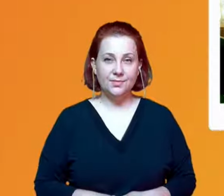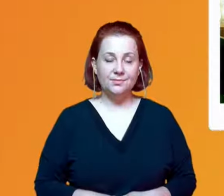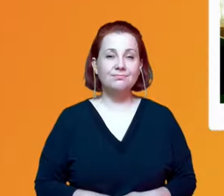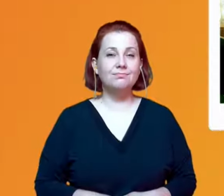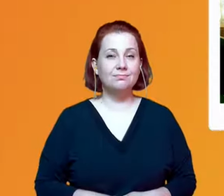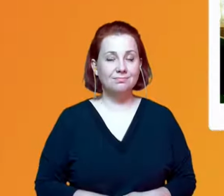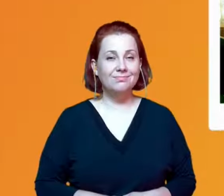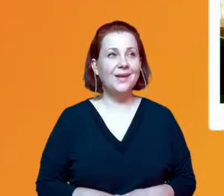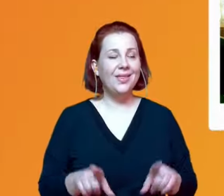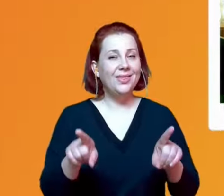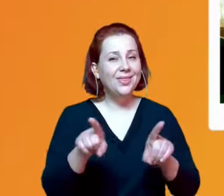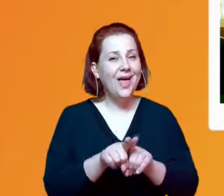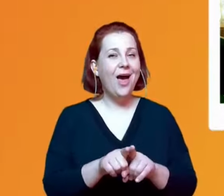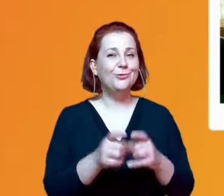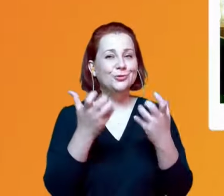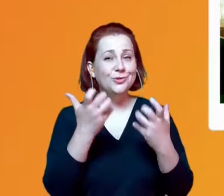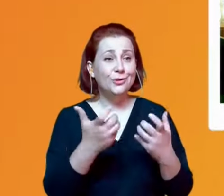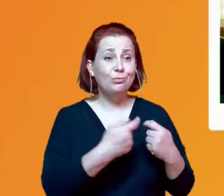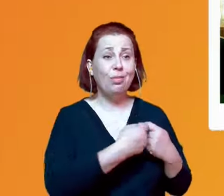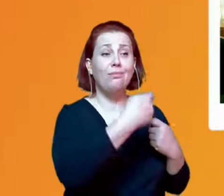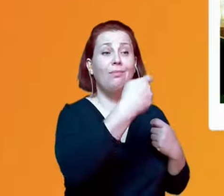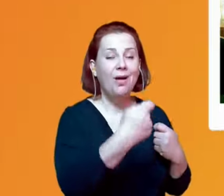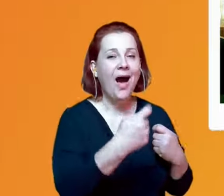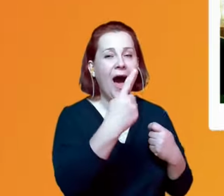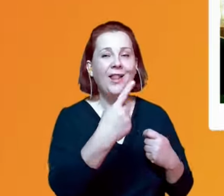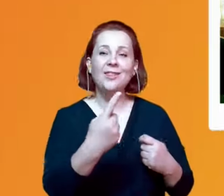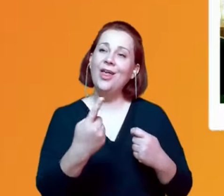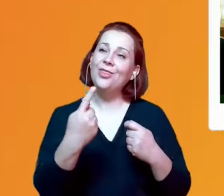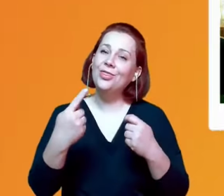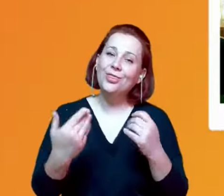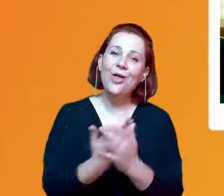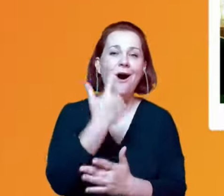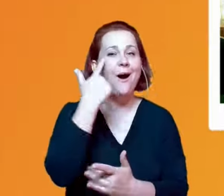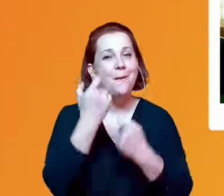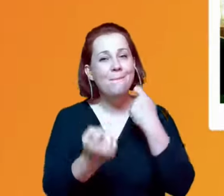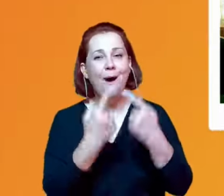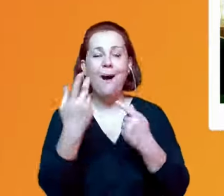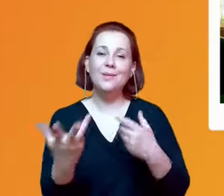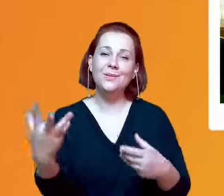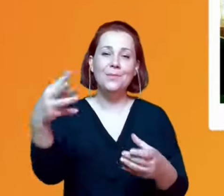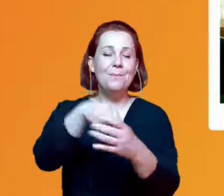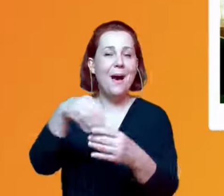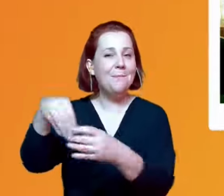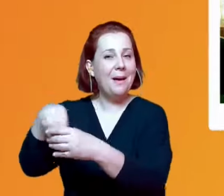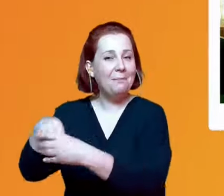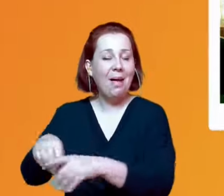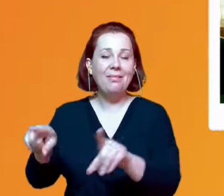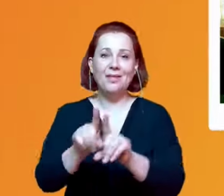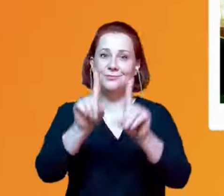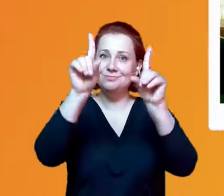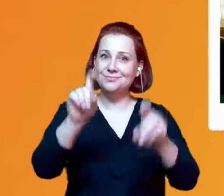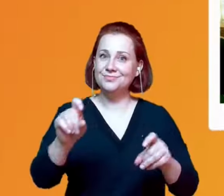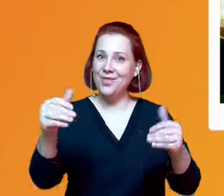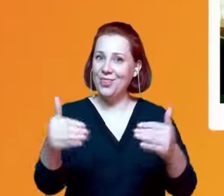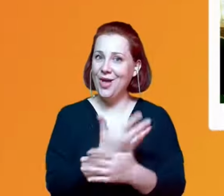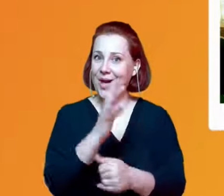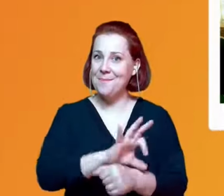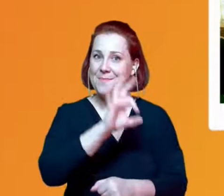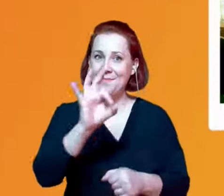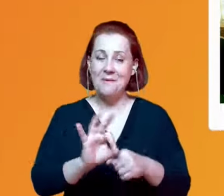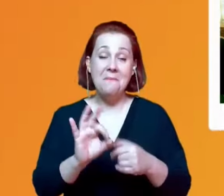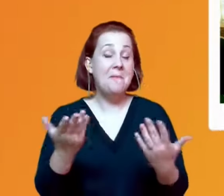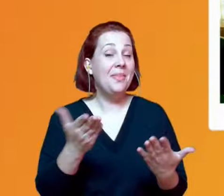jednocześnie wprowadzić nasze nowe pomysły, uruchomić nowe projekty, takie jak